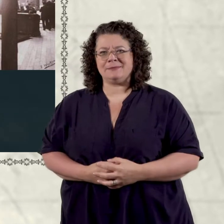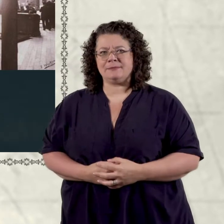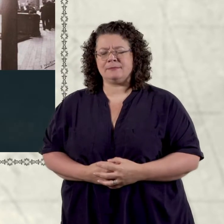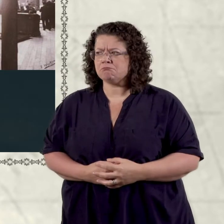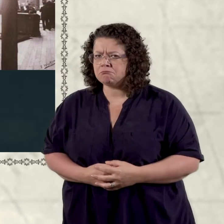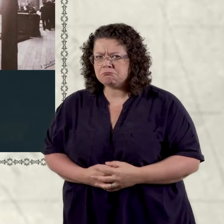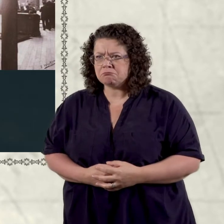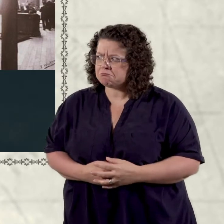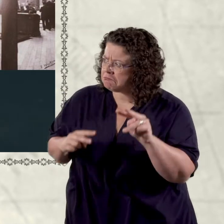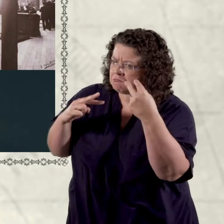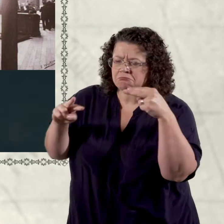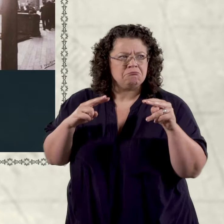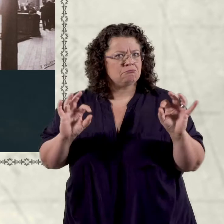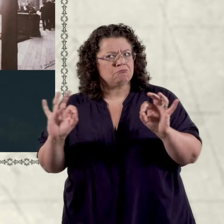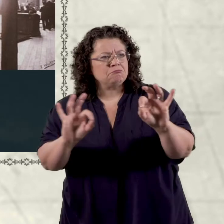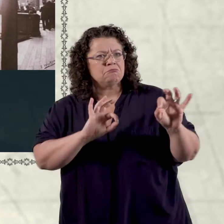Ond chododd neb.